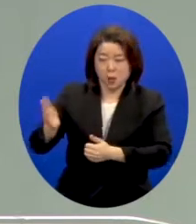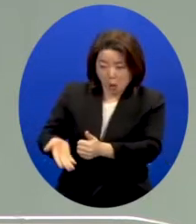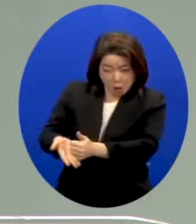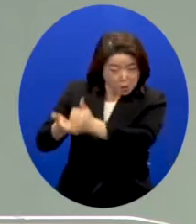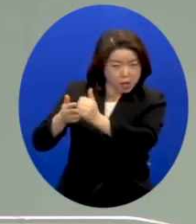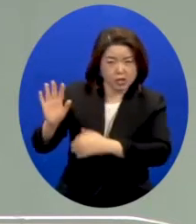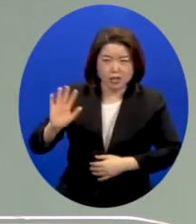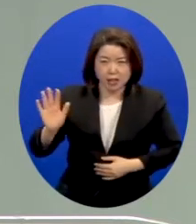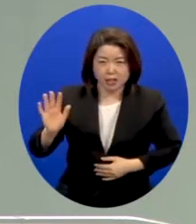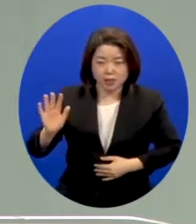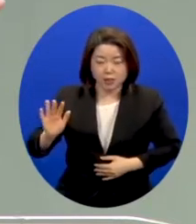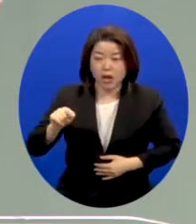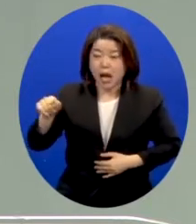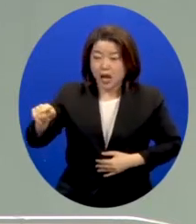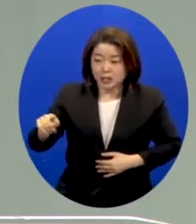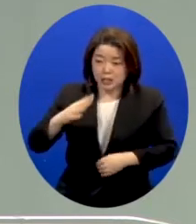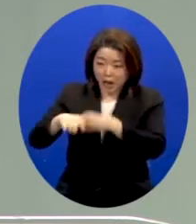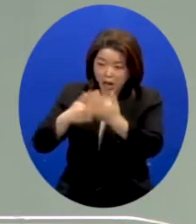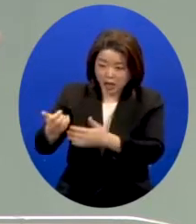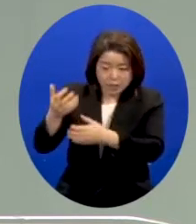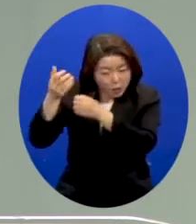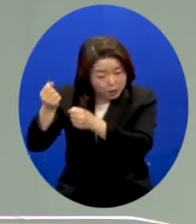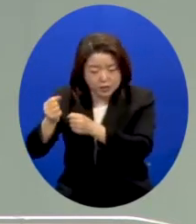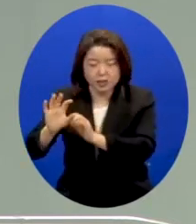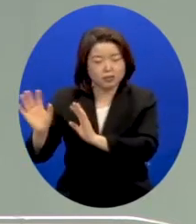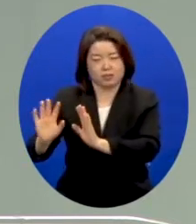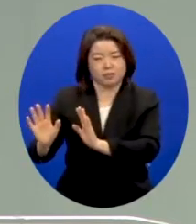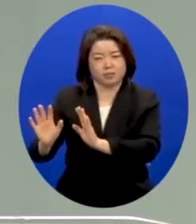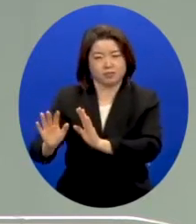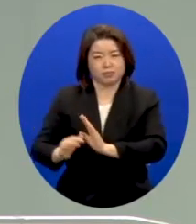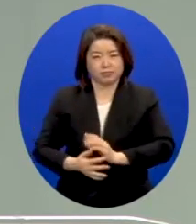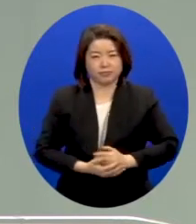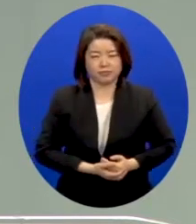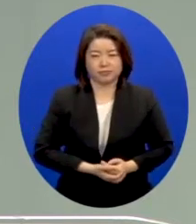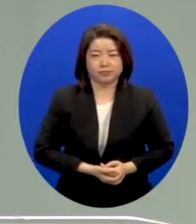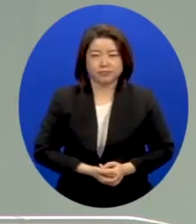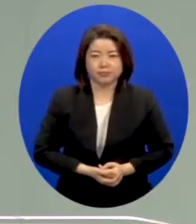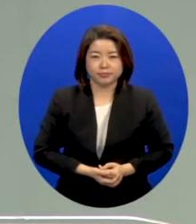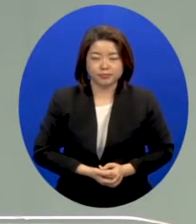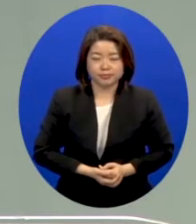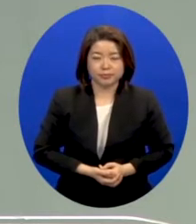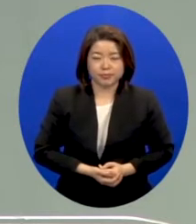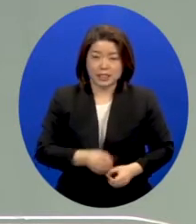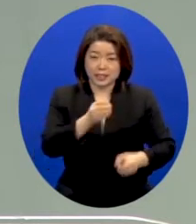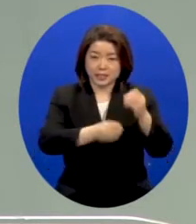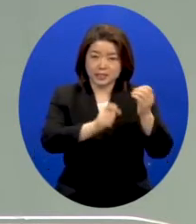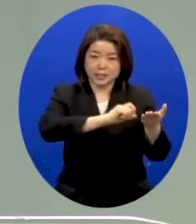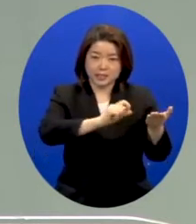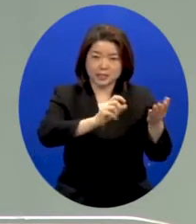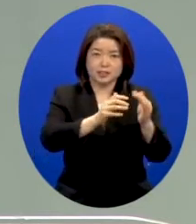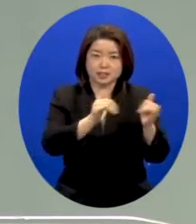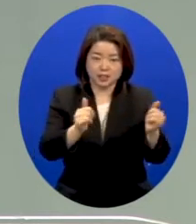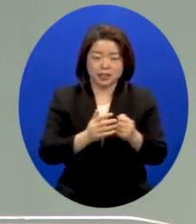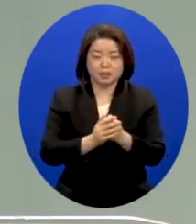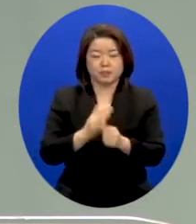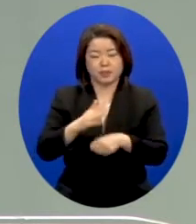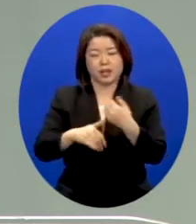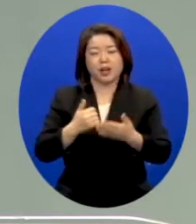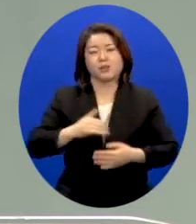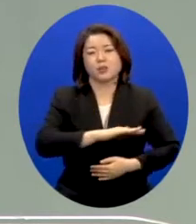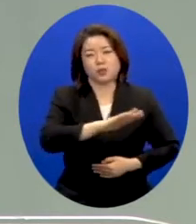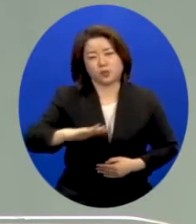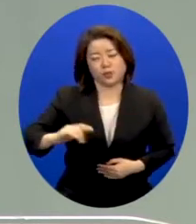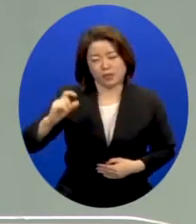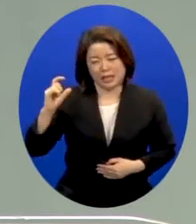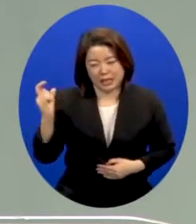거나 그를 하나님처럼 의지하게 되지 않습니다 시편 기자는 하나님이 우리를 강하게